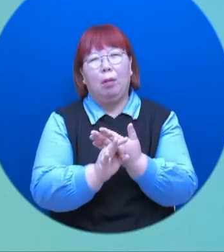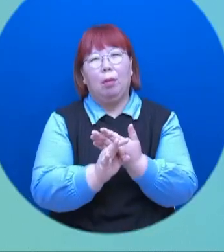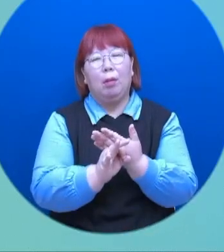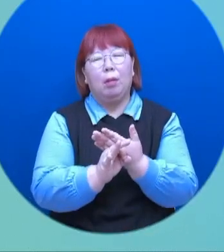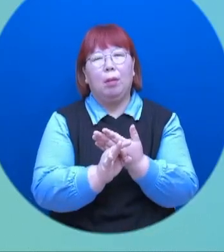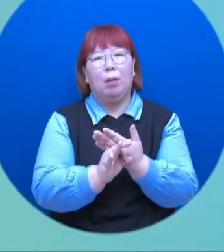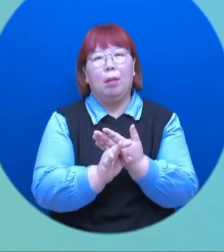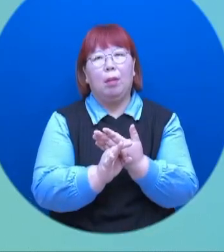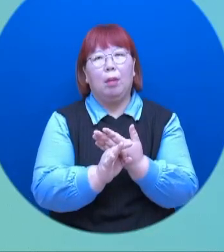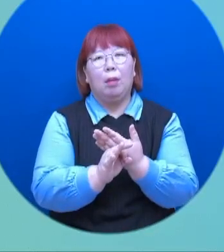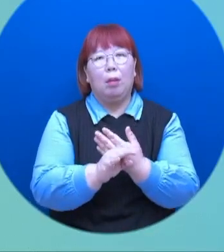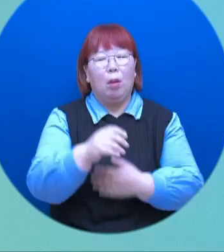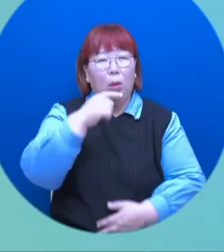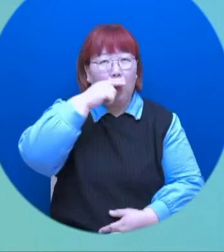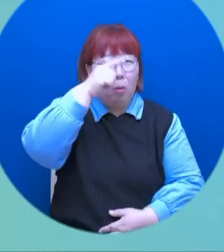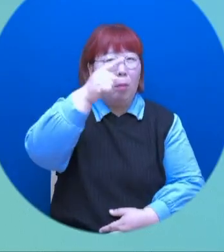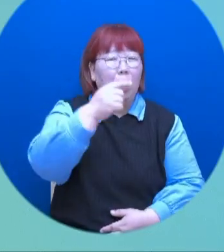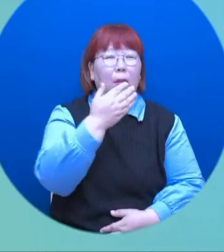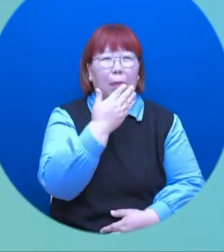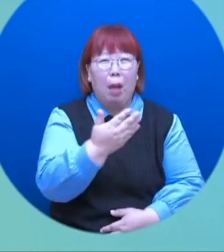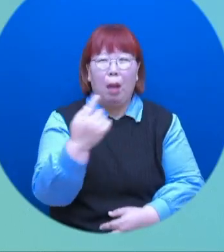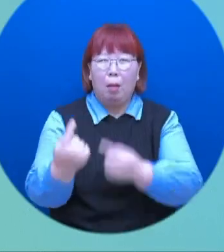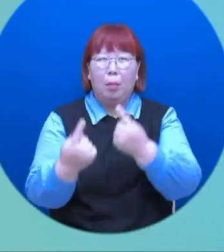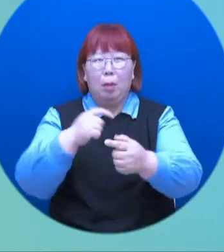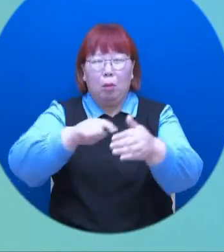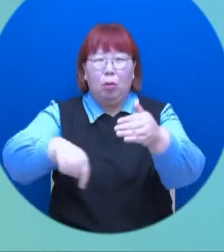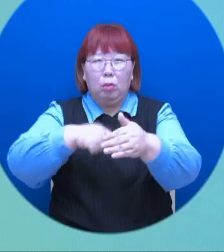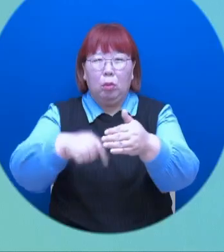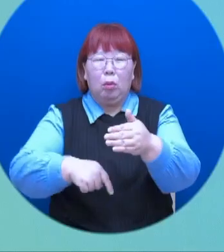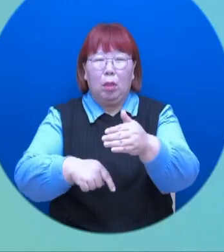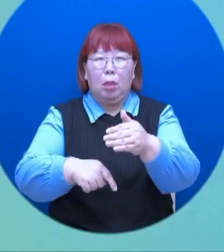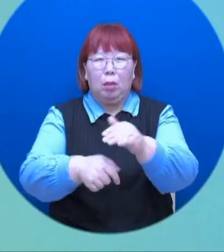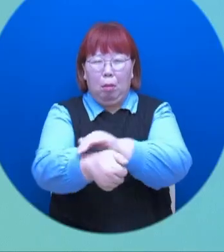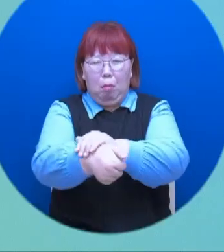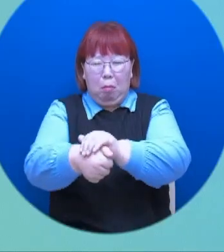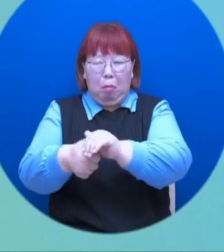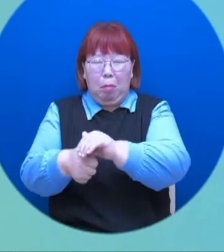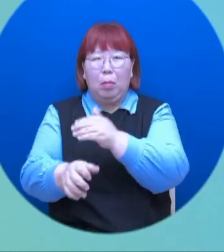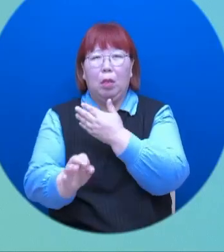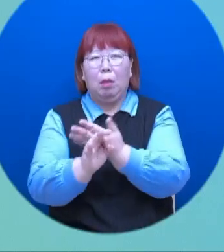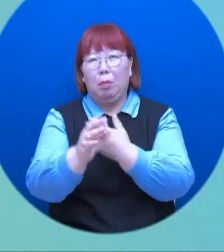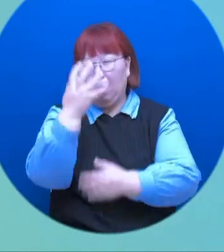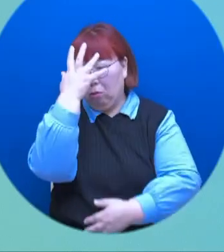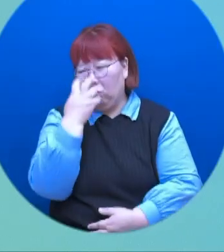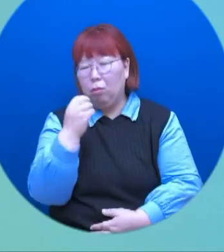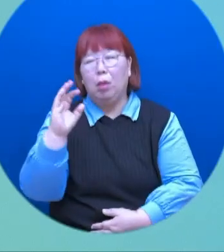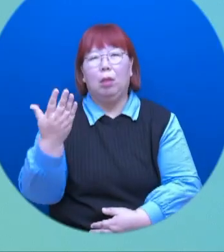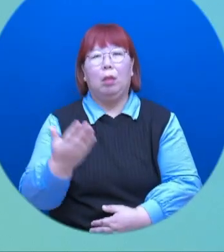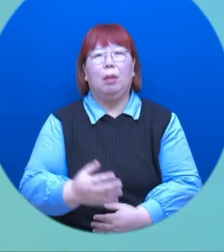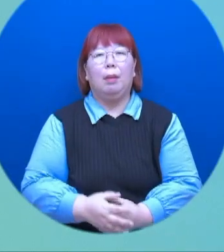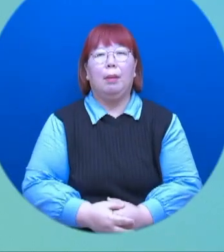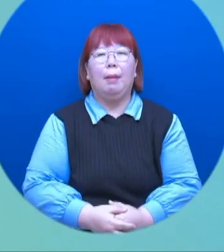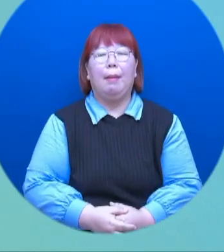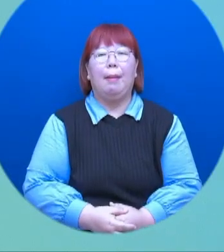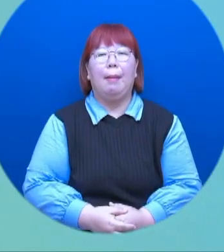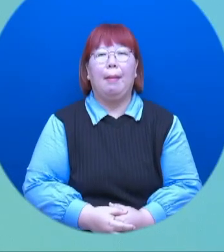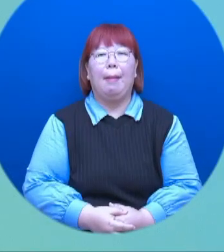우울하면 교만해질 수 있고요. 비교 속에서 열등하면 우울로 찾아오게 되는